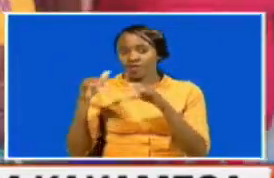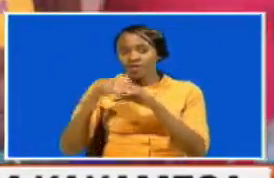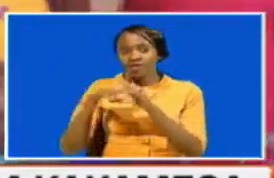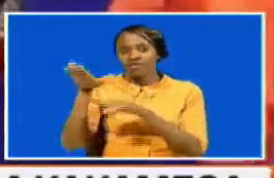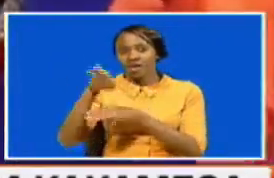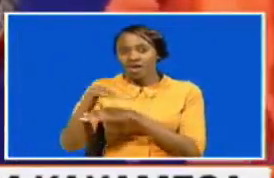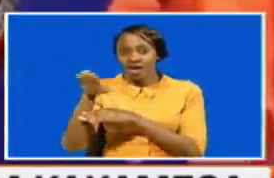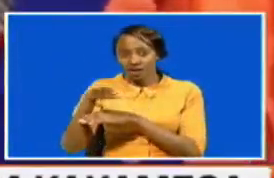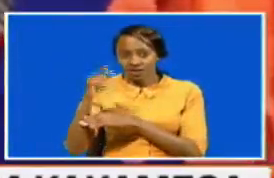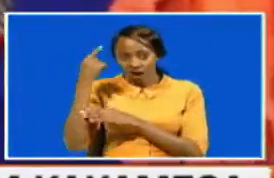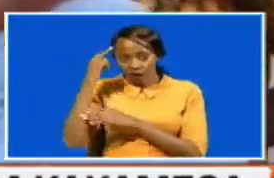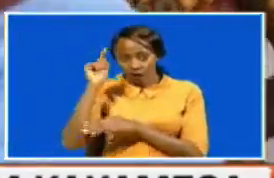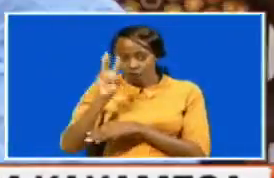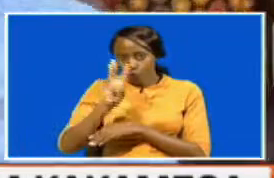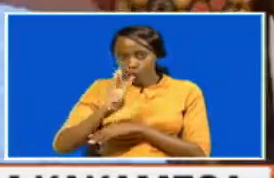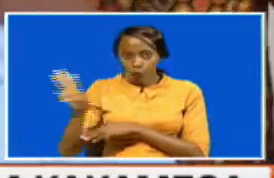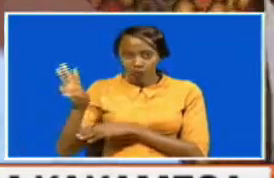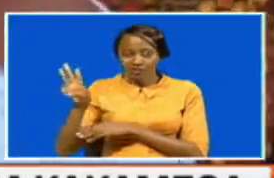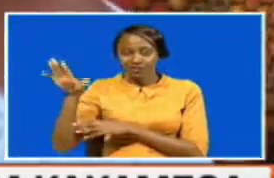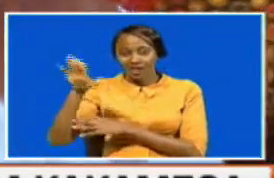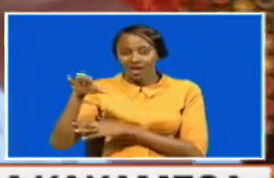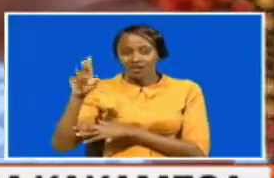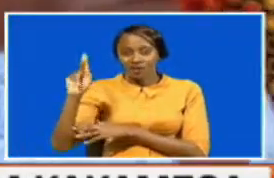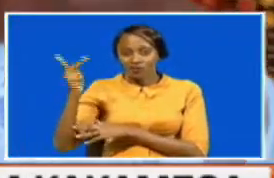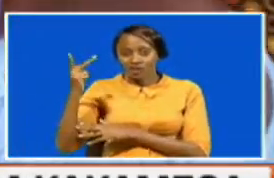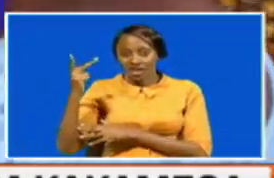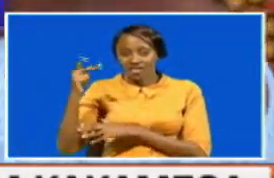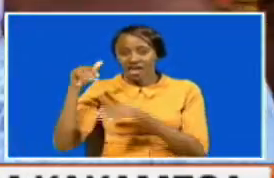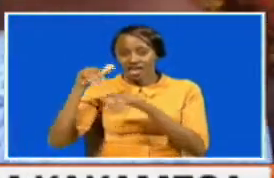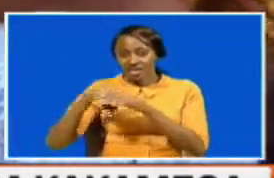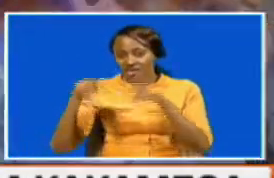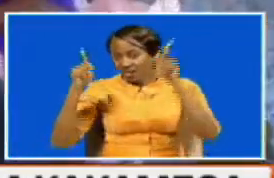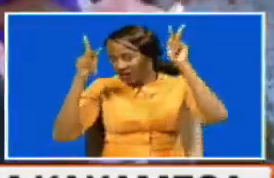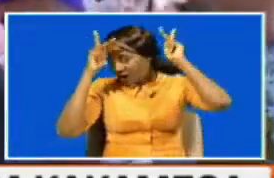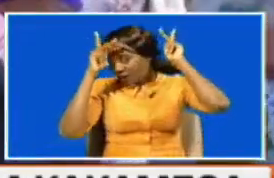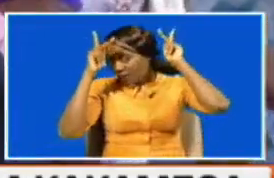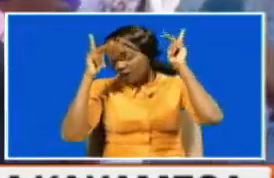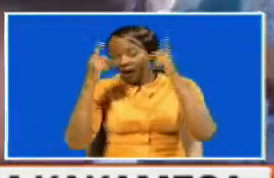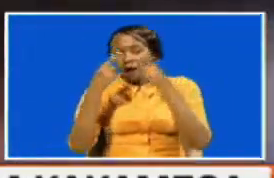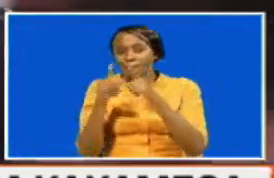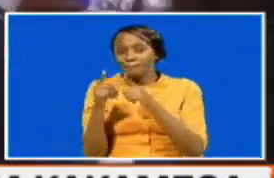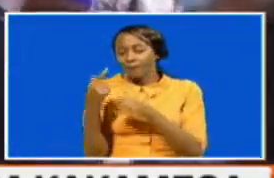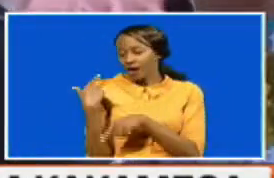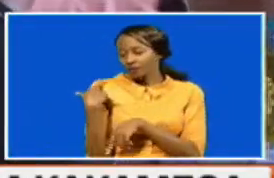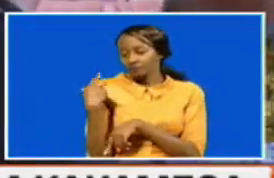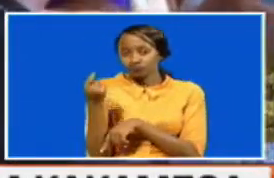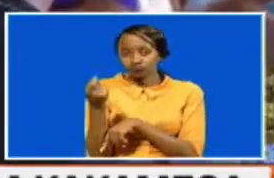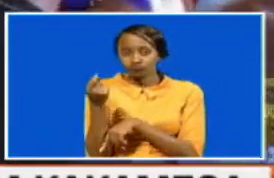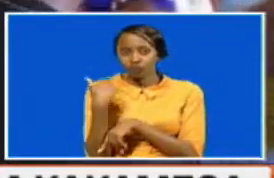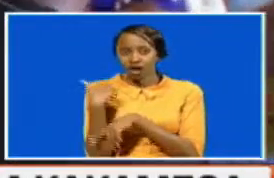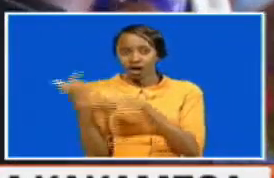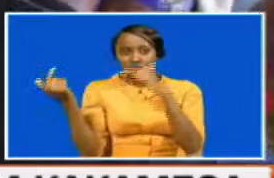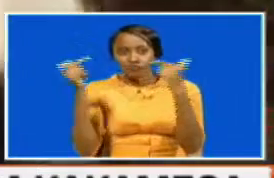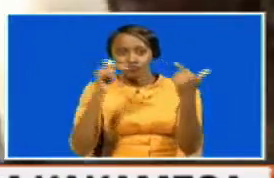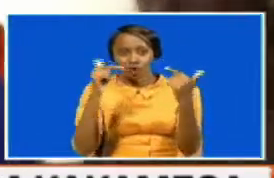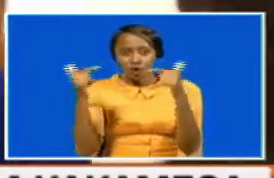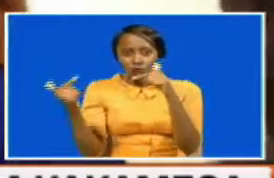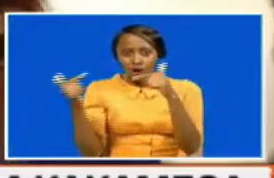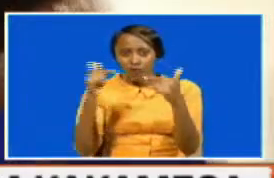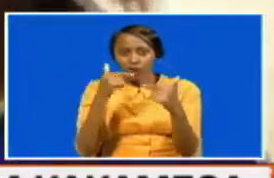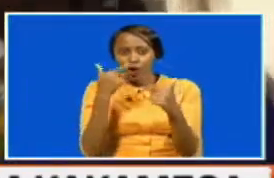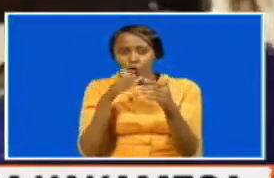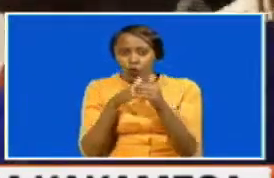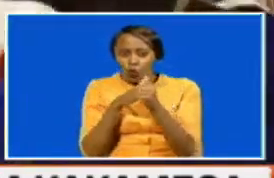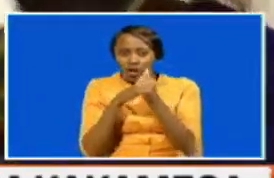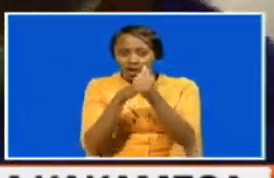magharibi hususan katika kaunti ya Kakamega. Ila katika siku za hivi majuzi, mvutano kuhusu ni nani atakiongoza